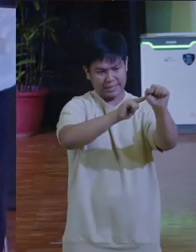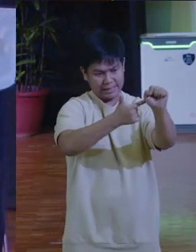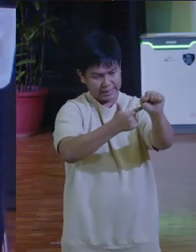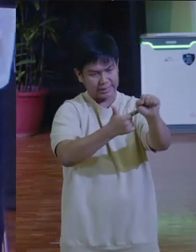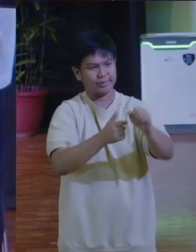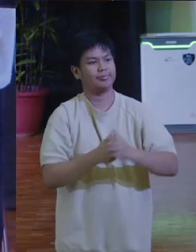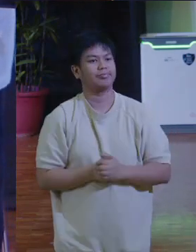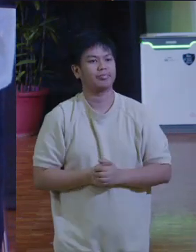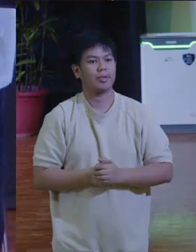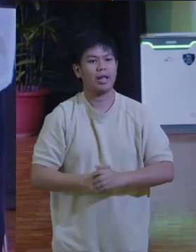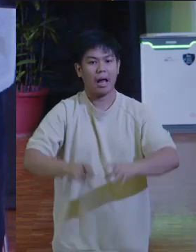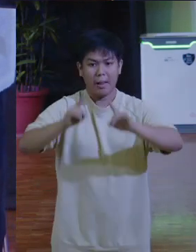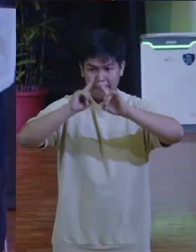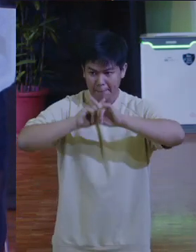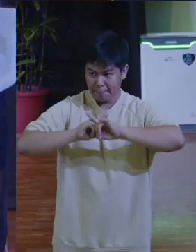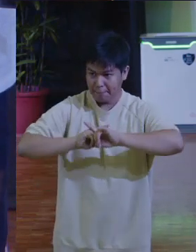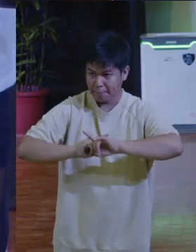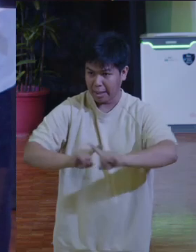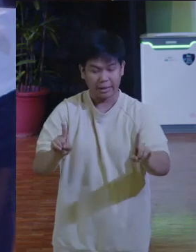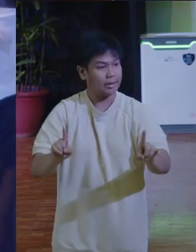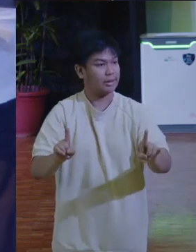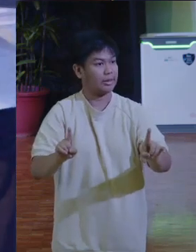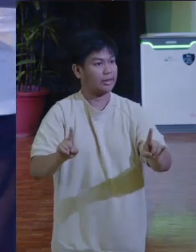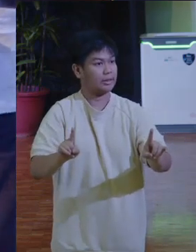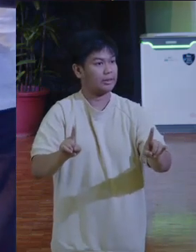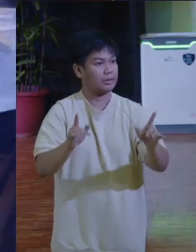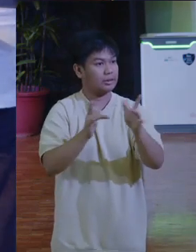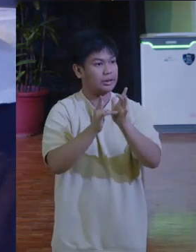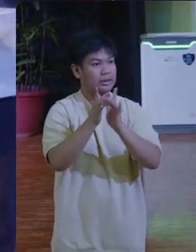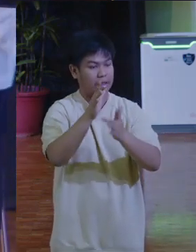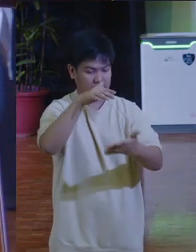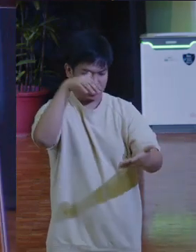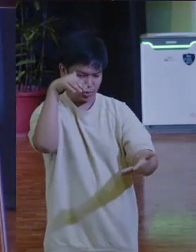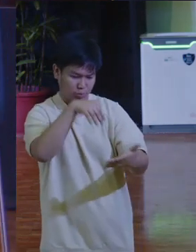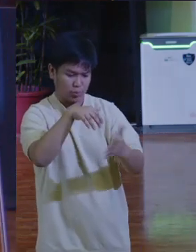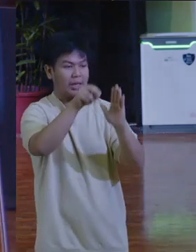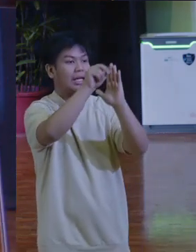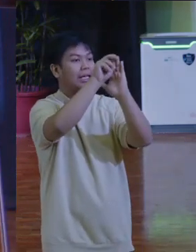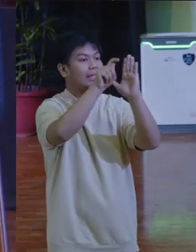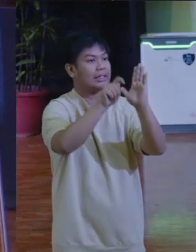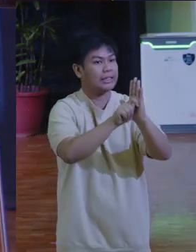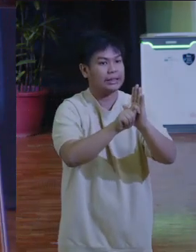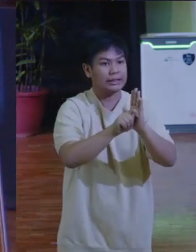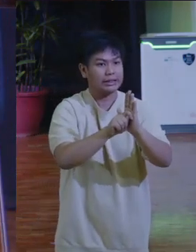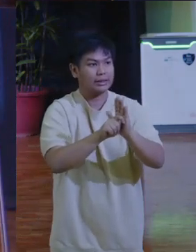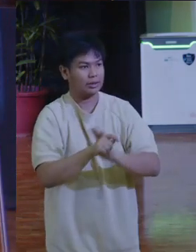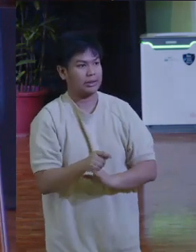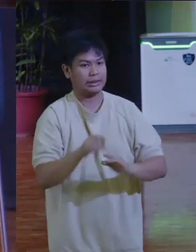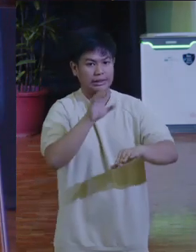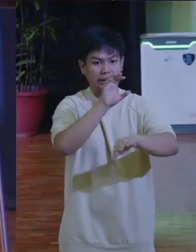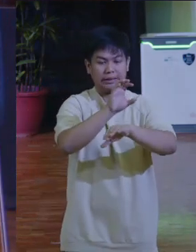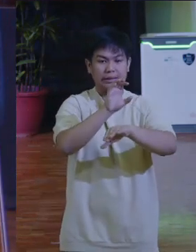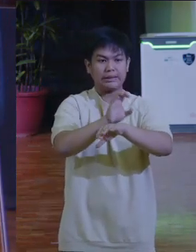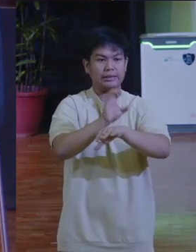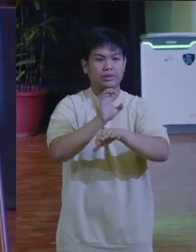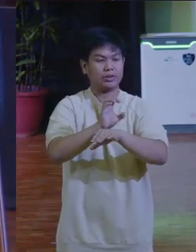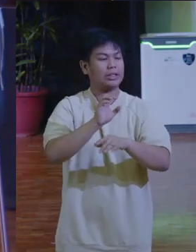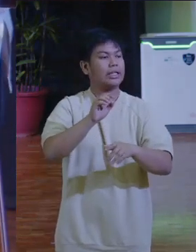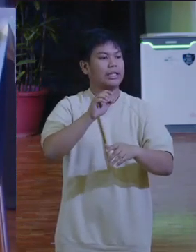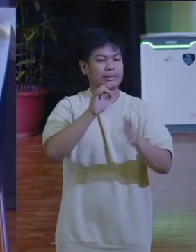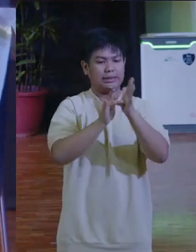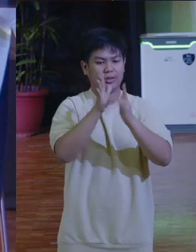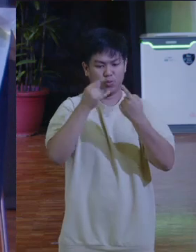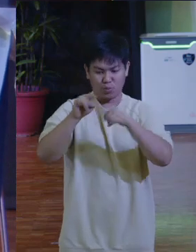Ngunit, nung binasa ito ni Kristo Jesus doon sa sinagoga sa Nazareth, yung binasa natin sa